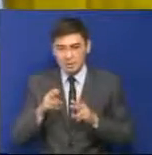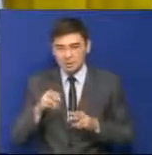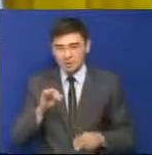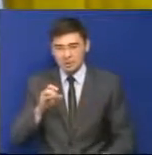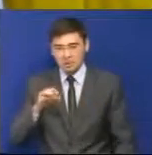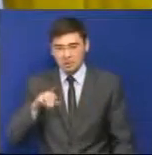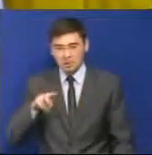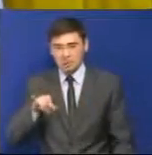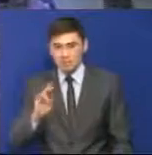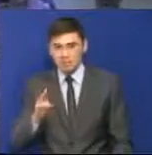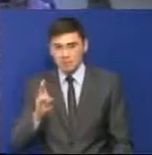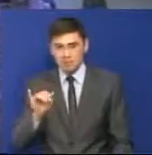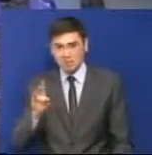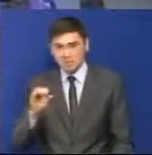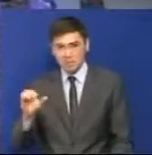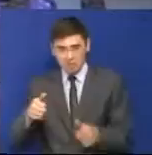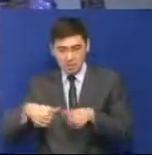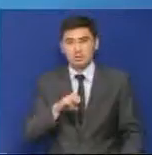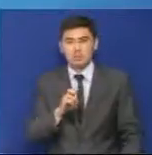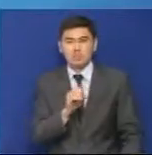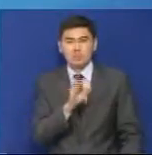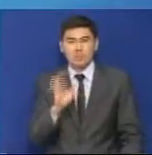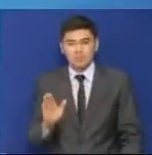Мадвасова, Ернұр Қалелов, Семей телеарнасы.